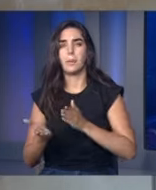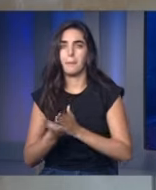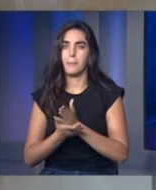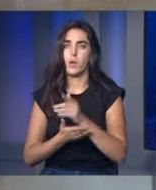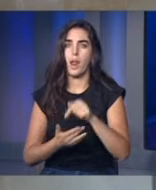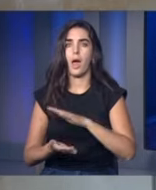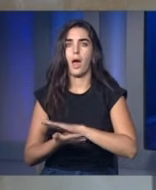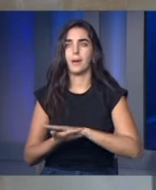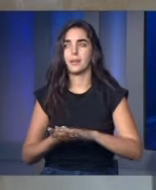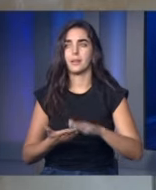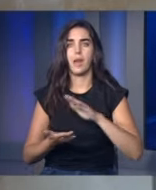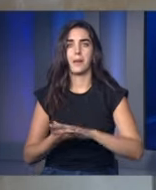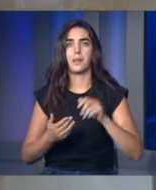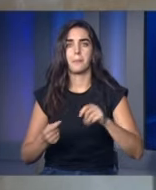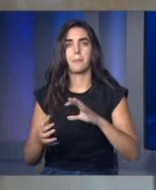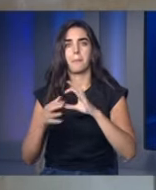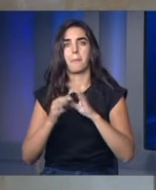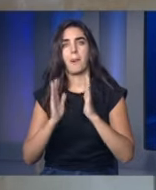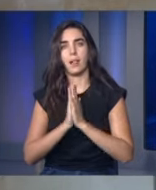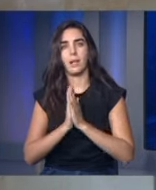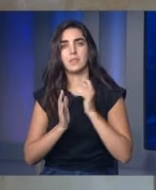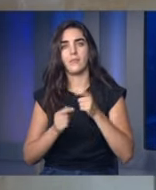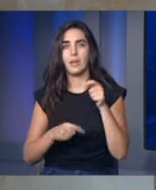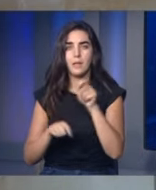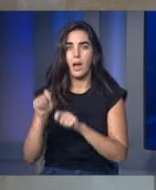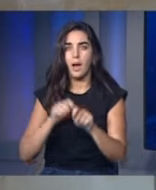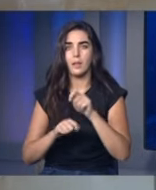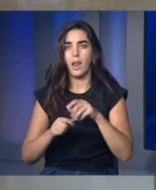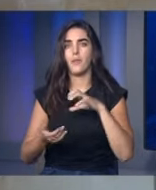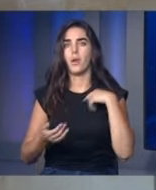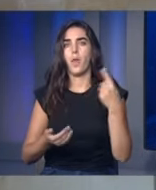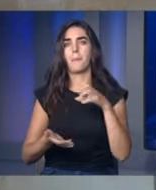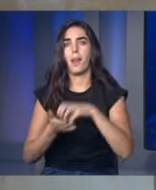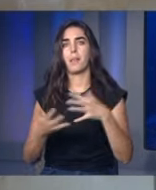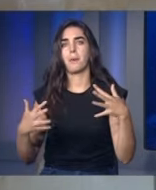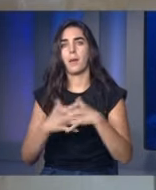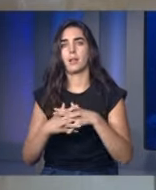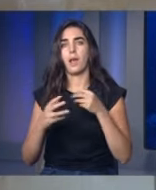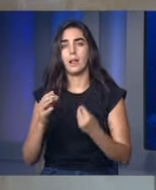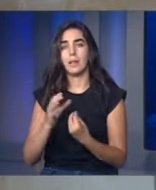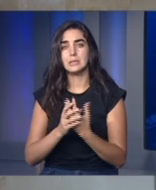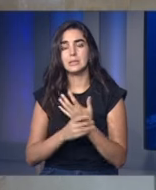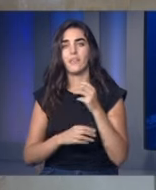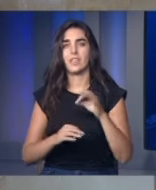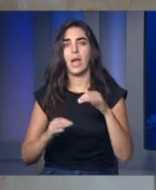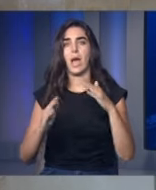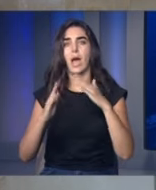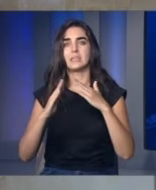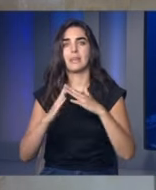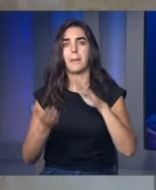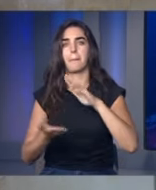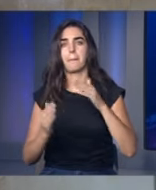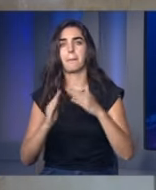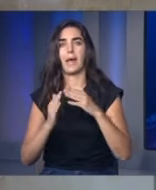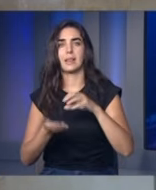وهو صدى لهذه المحنة القاسية التي تمر بها هذه الأرض المقدسة التي